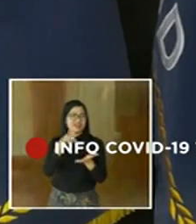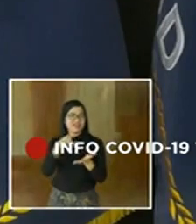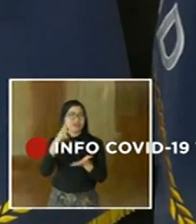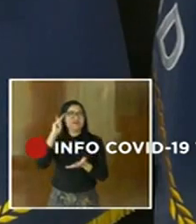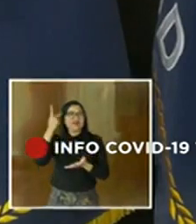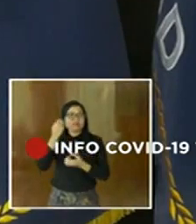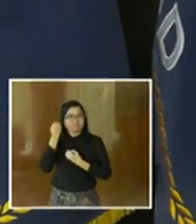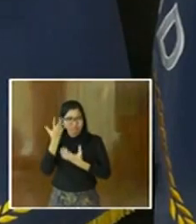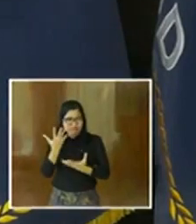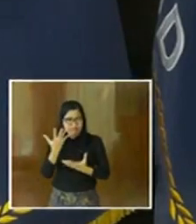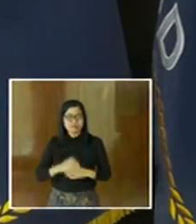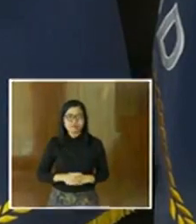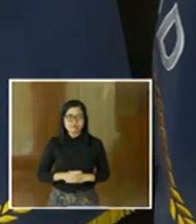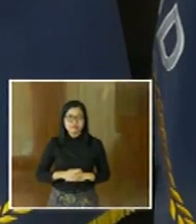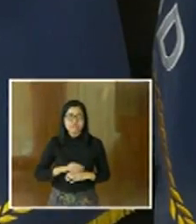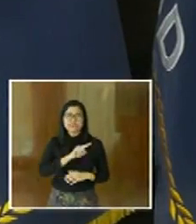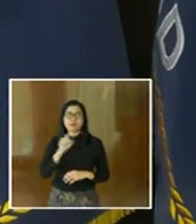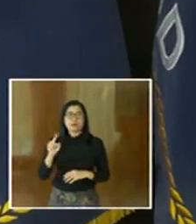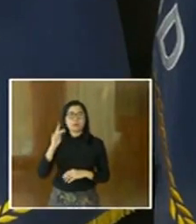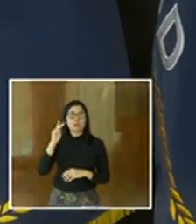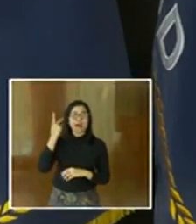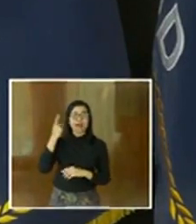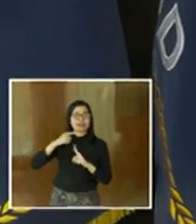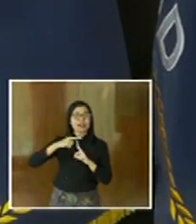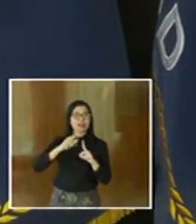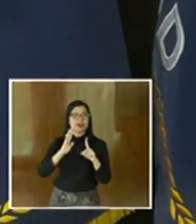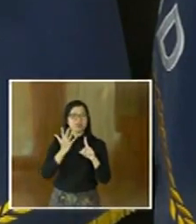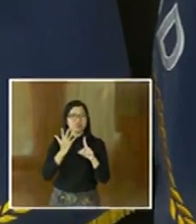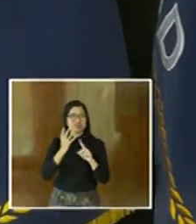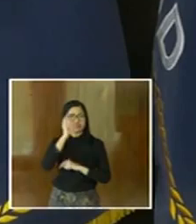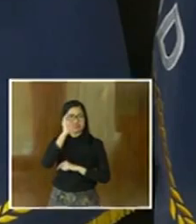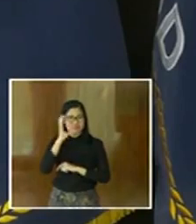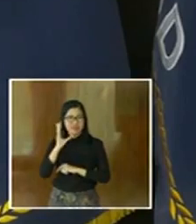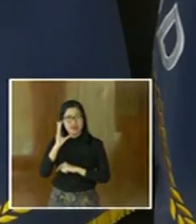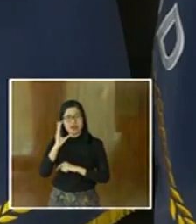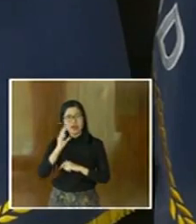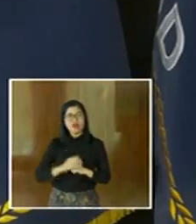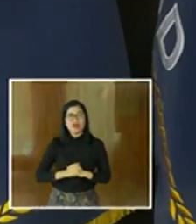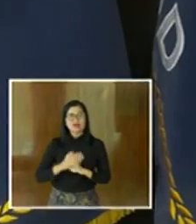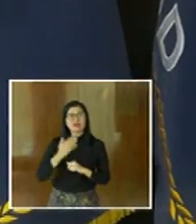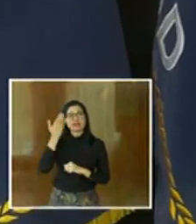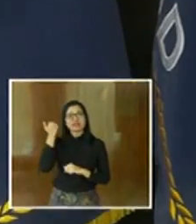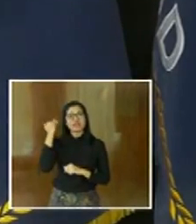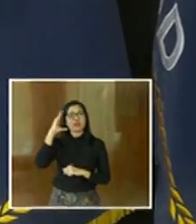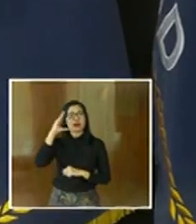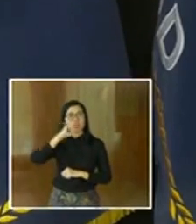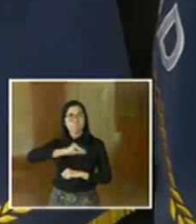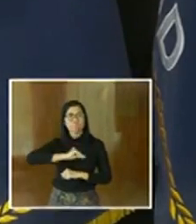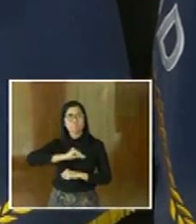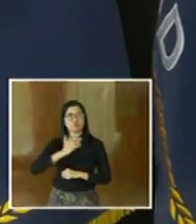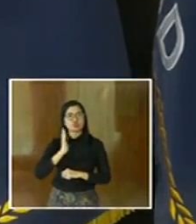sampai dengan tanggal 15 siang kemudian tadi malam sudah